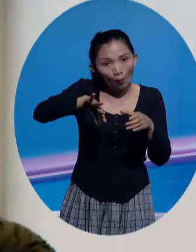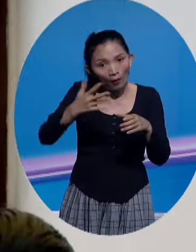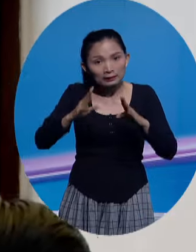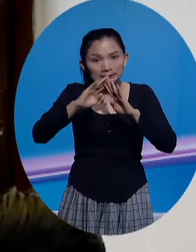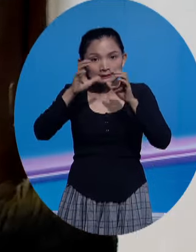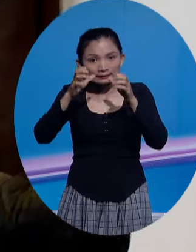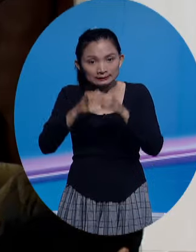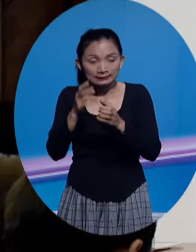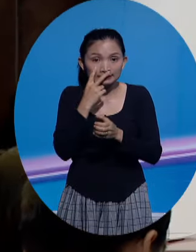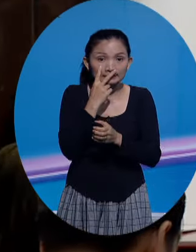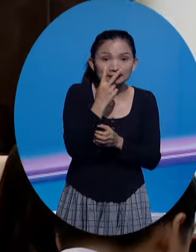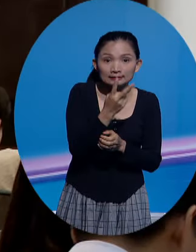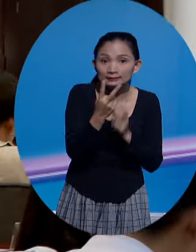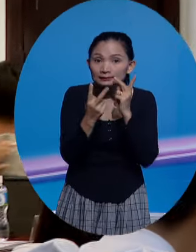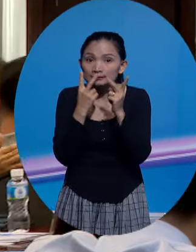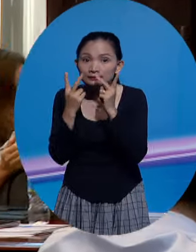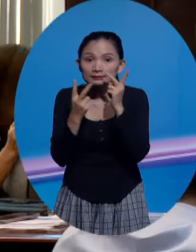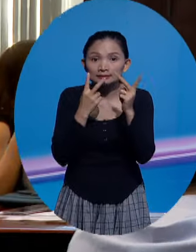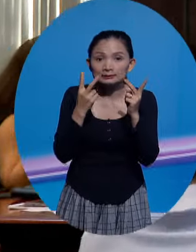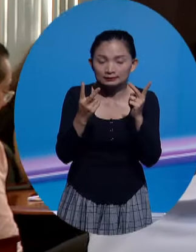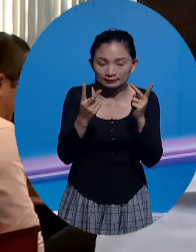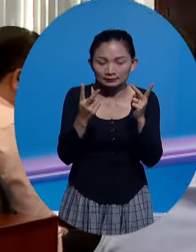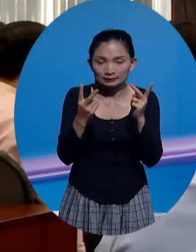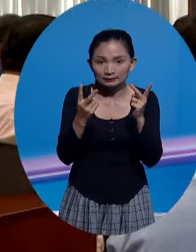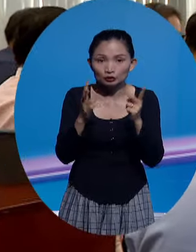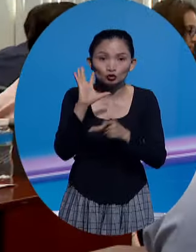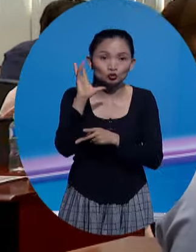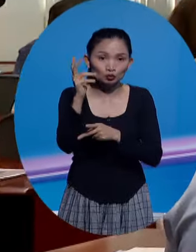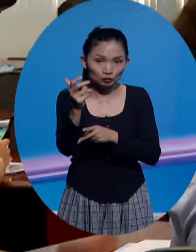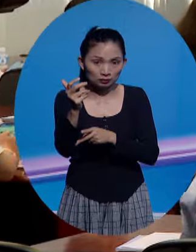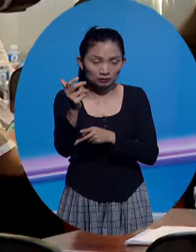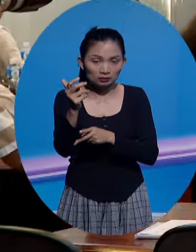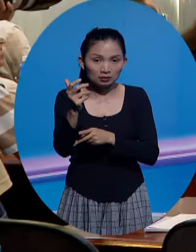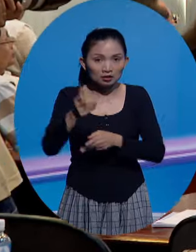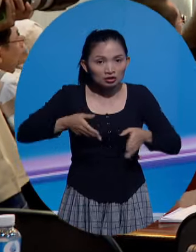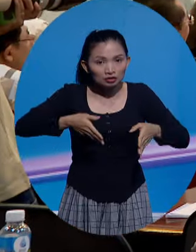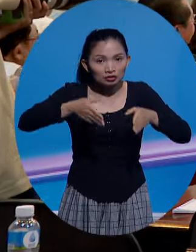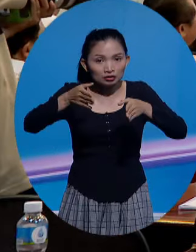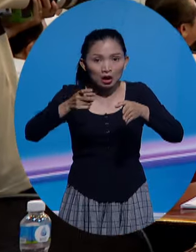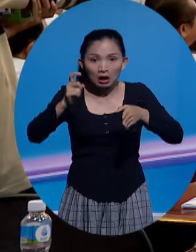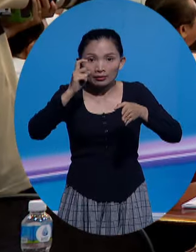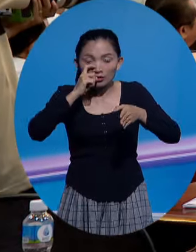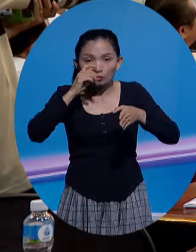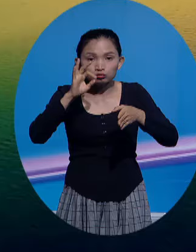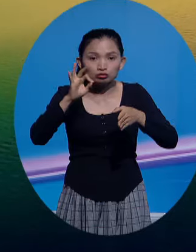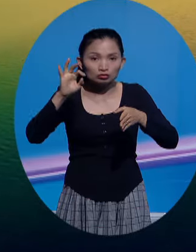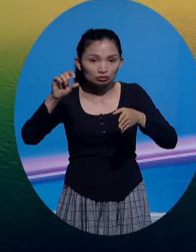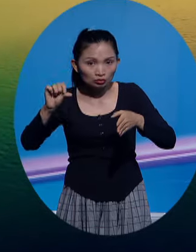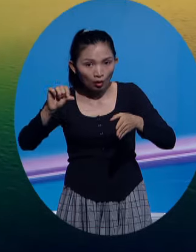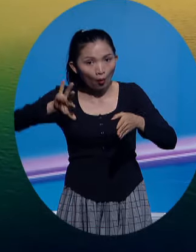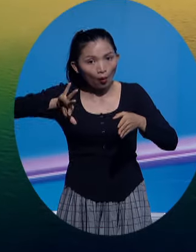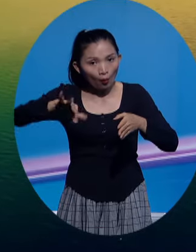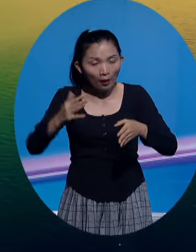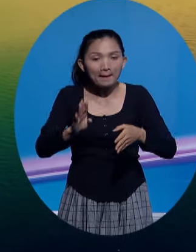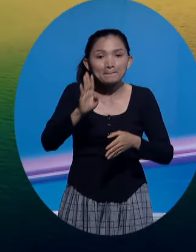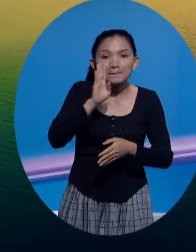đường 14C, khu bảo tồn rừng Bù Gia Mập, đường Đông Trường Sơn, khám phá Eo Gió, Kỳ Co, Bãi Tắm, Hoàng Hậu. Cùng nhau